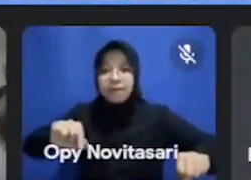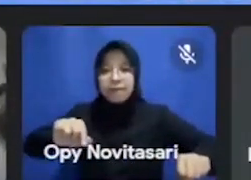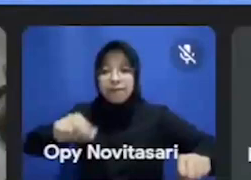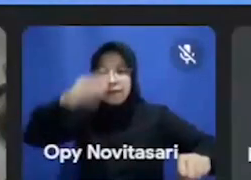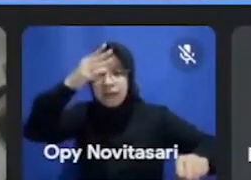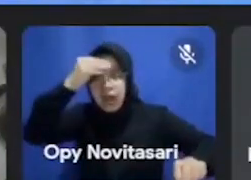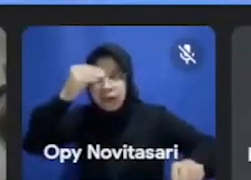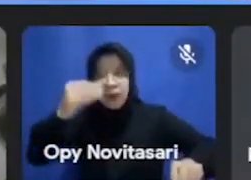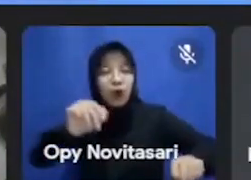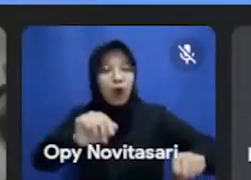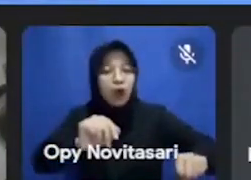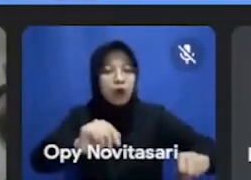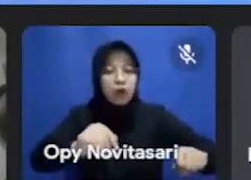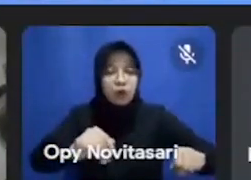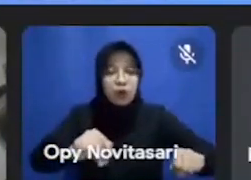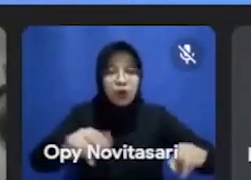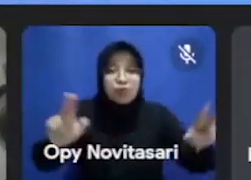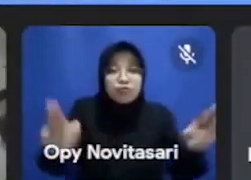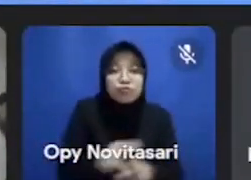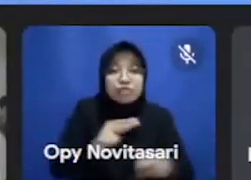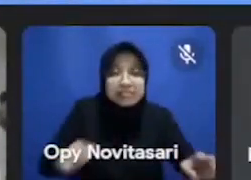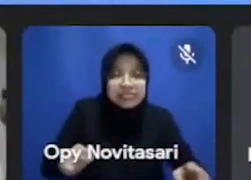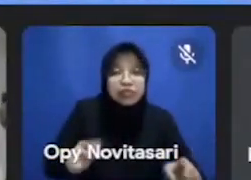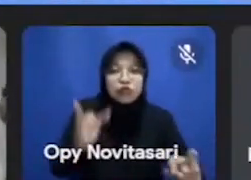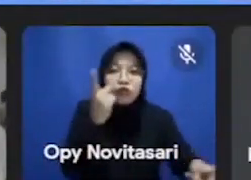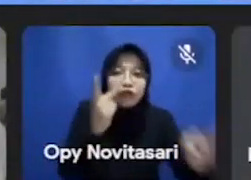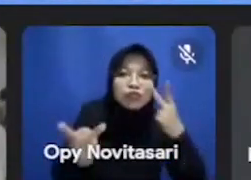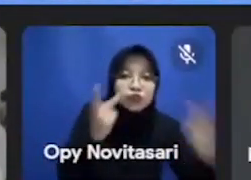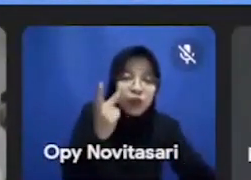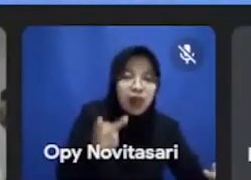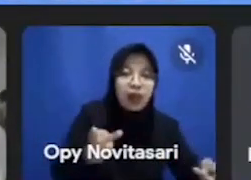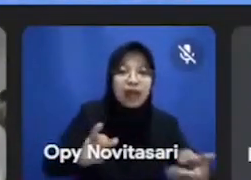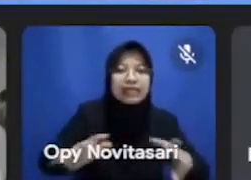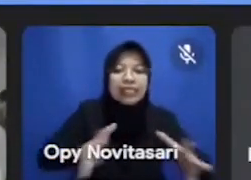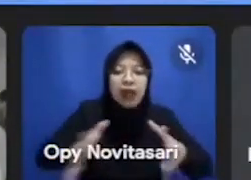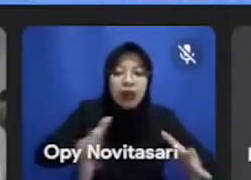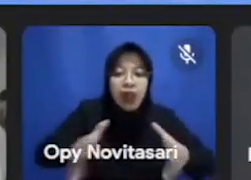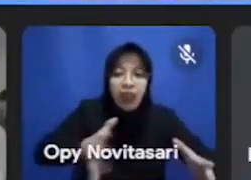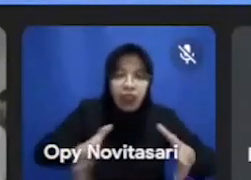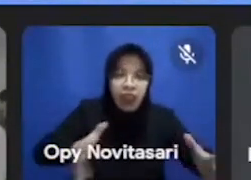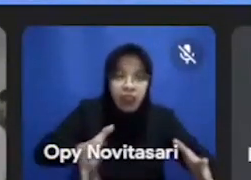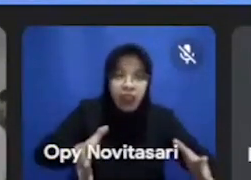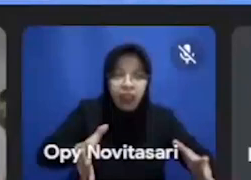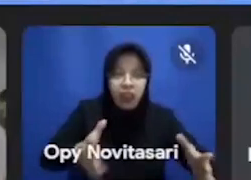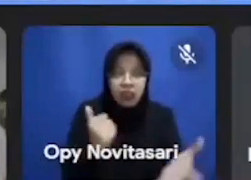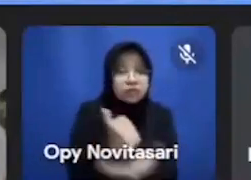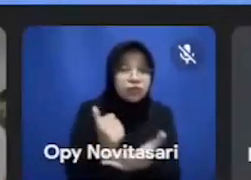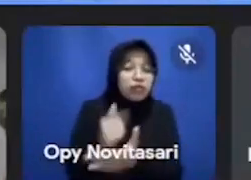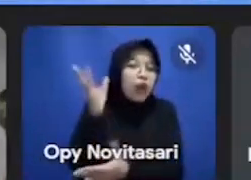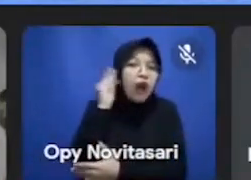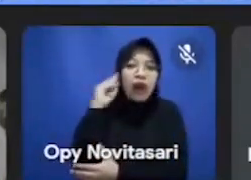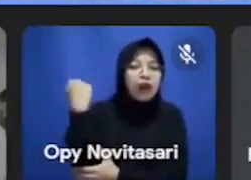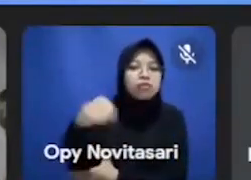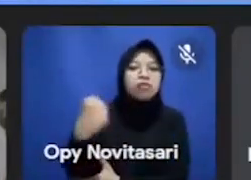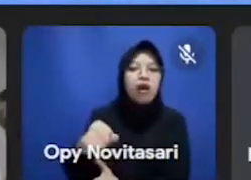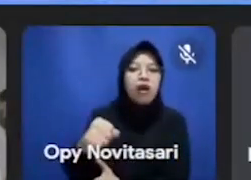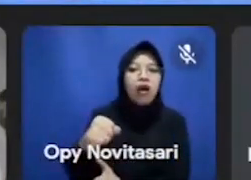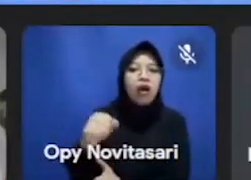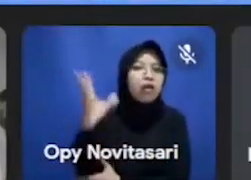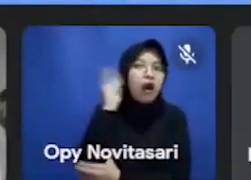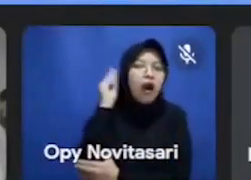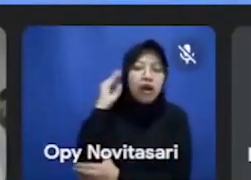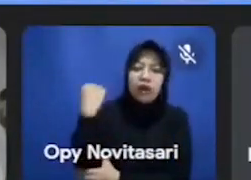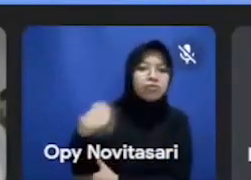adalah visual dan getaran dia tidak dengar tidak dia tidak bisa begitu mendengar